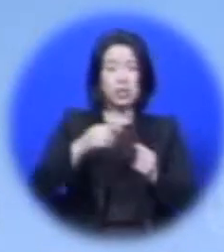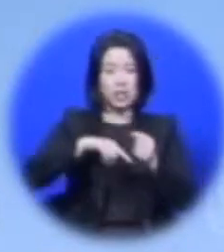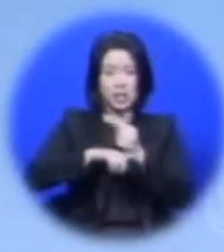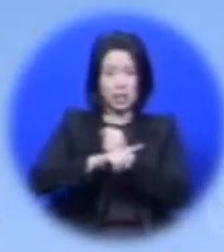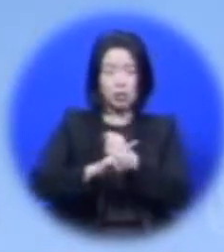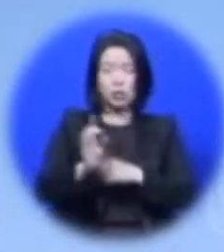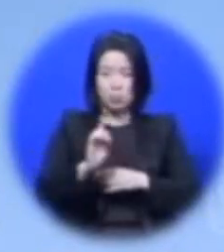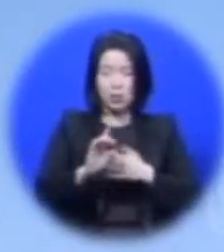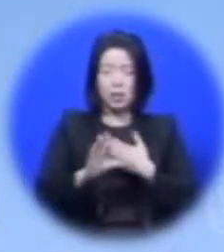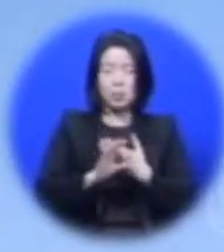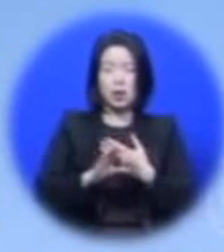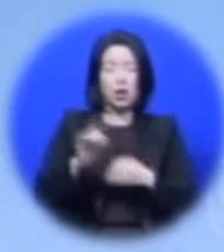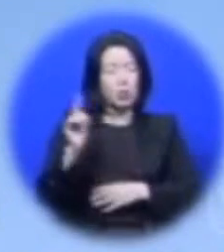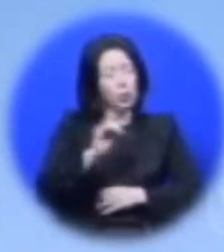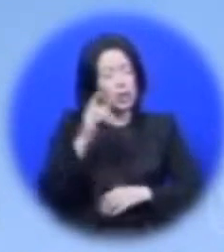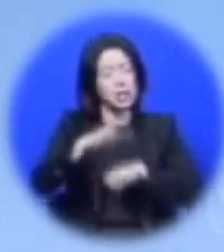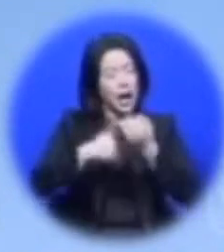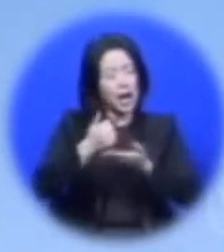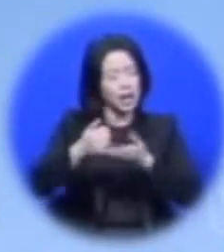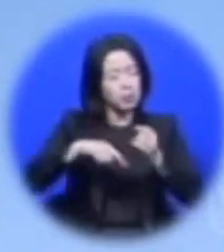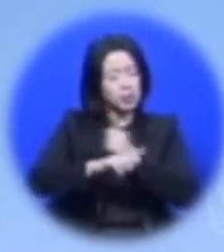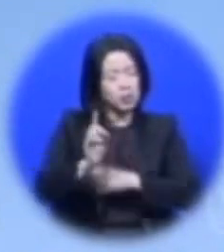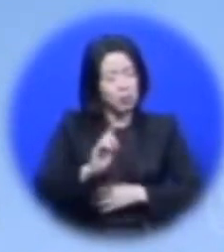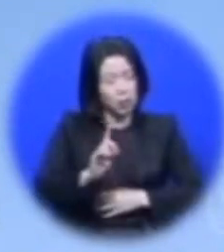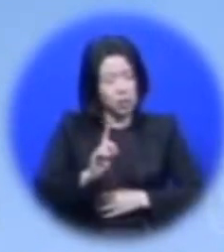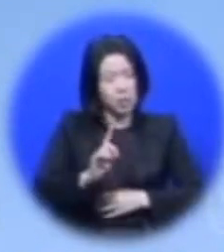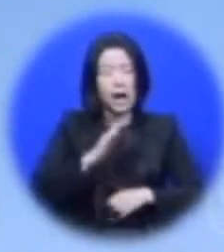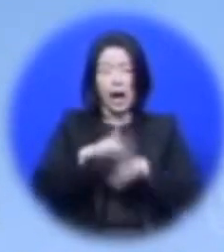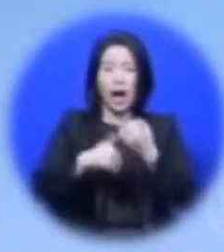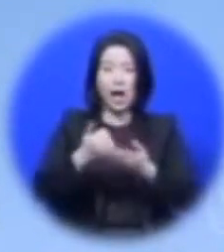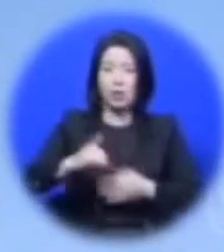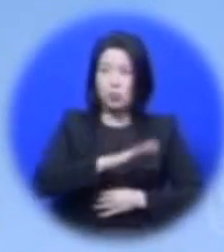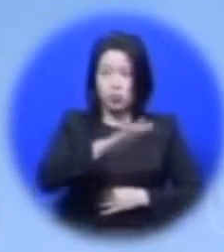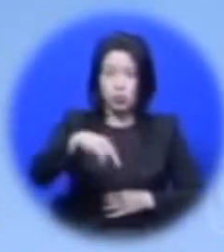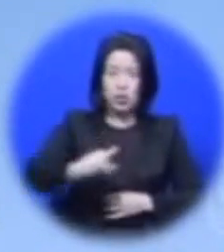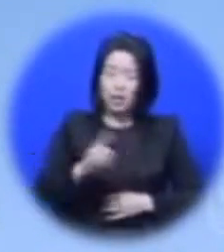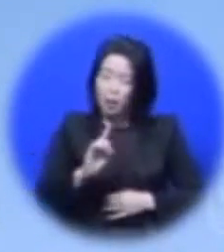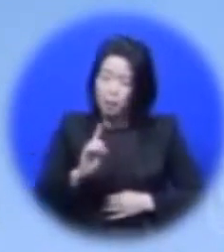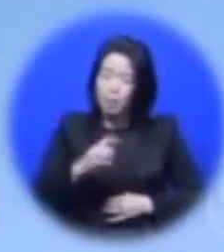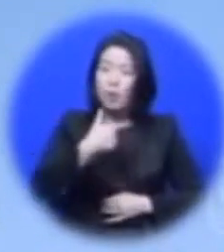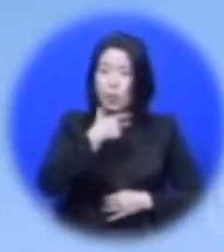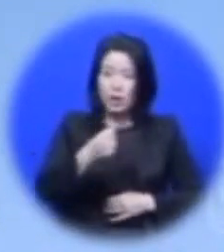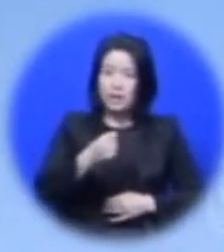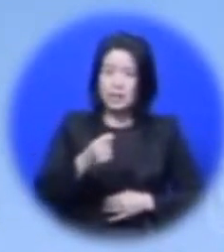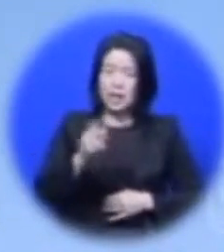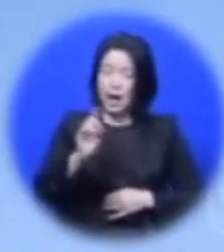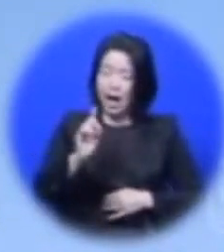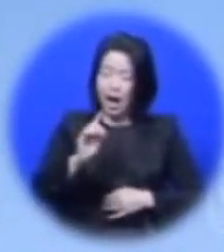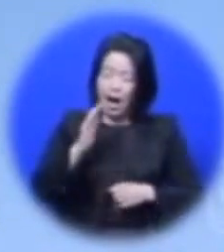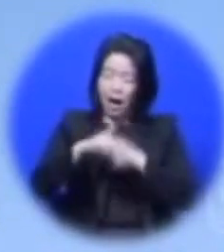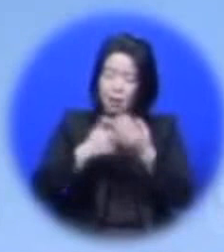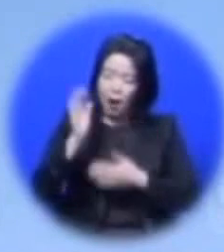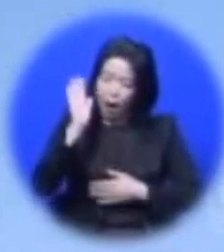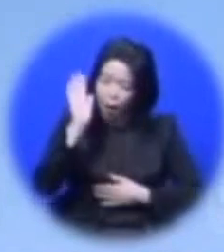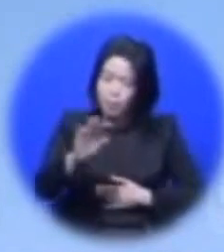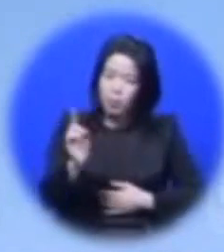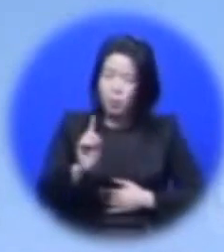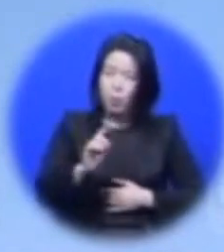뜻이 뭔지, 하나님은 도대체 우리에게 뭘 원하시는지, 뭘 앞으로 하나님은 하실